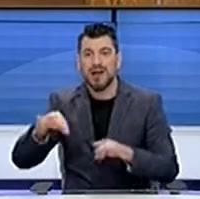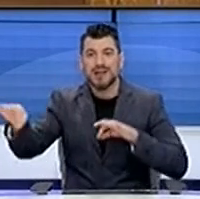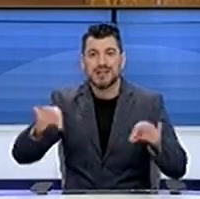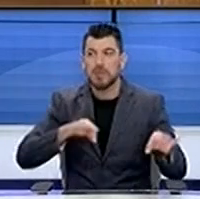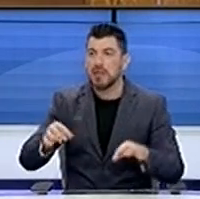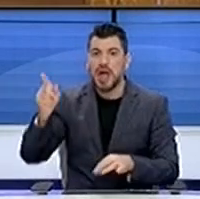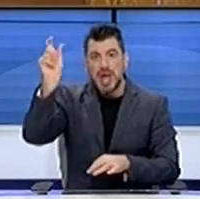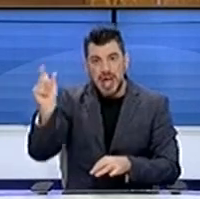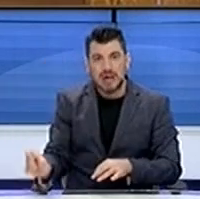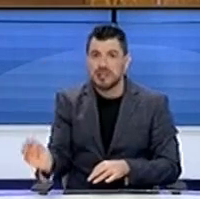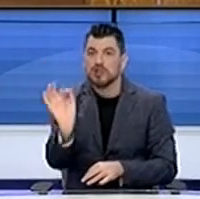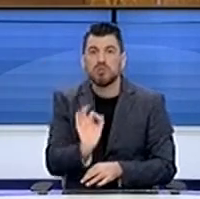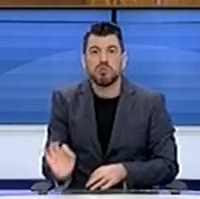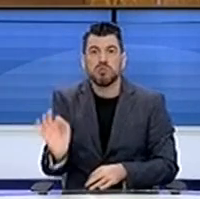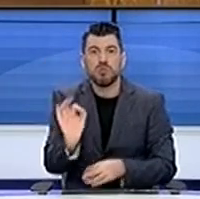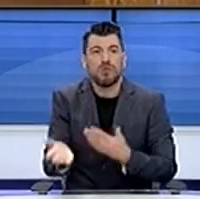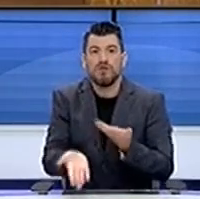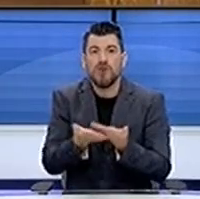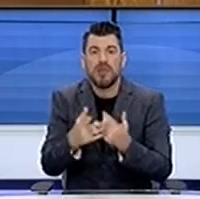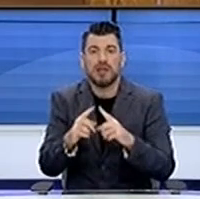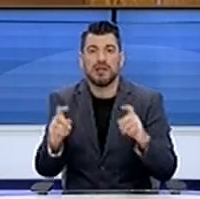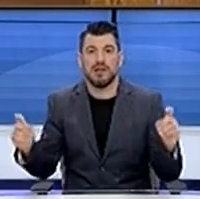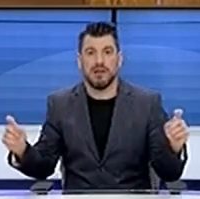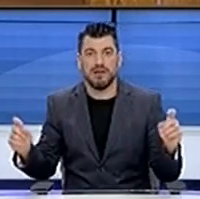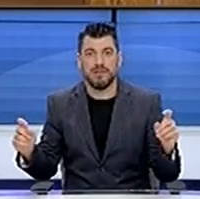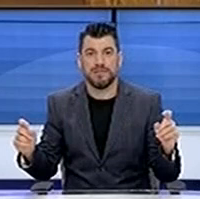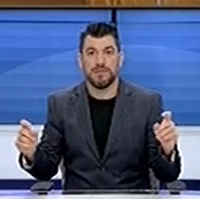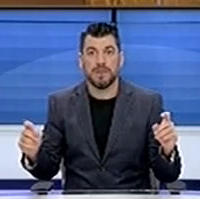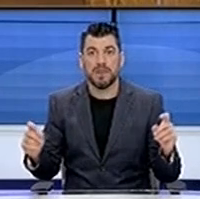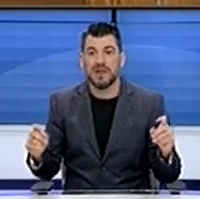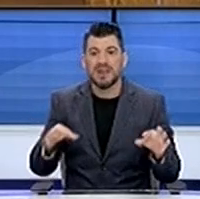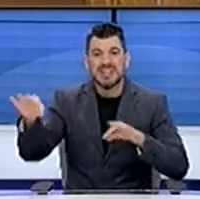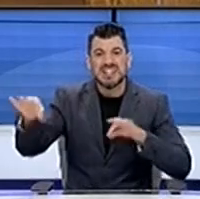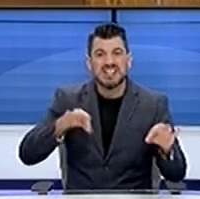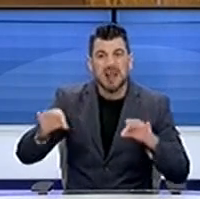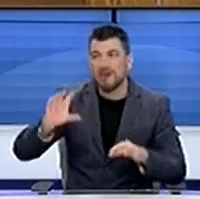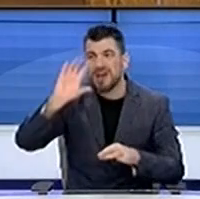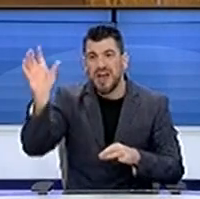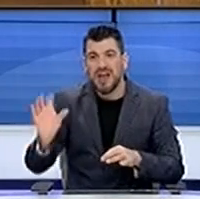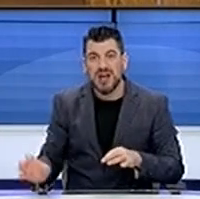ήταν και πού ήσασταν όταν γινόταν στάχτη πάνω από 500.000 στρέμματα στην Εύβοια και 40.000